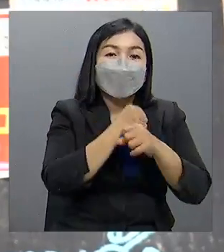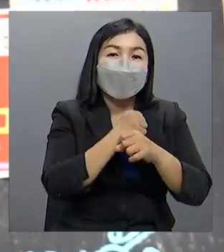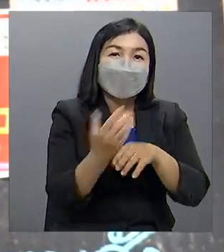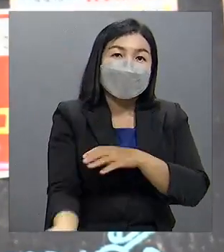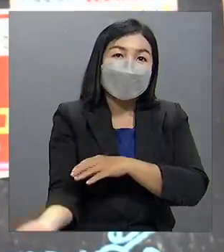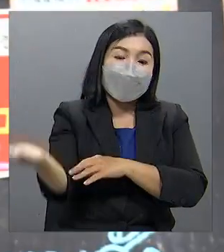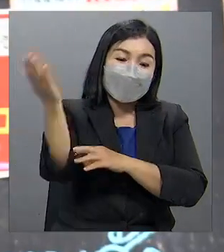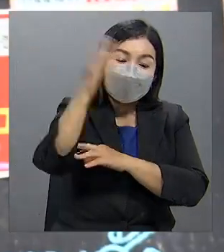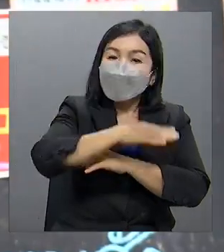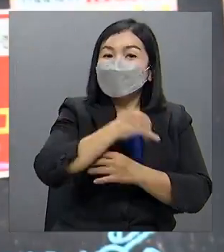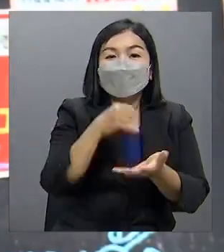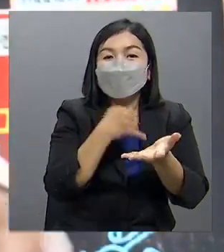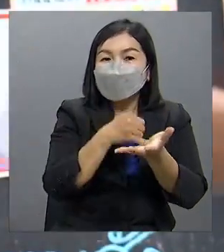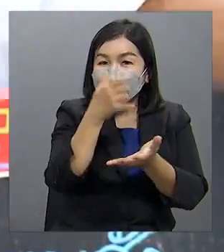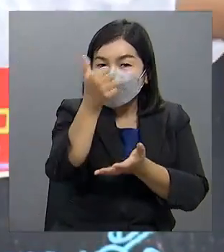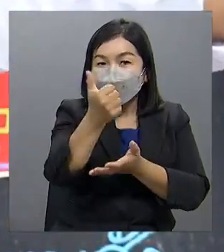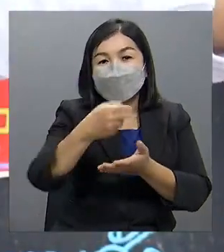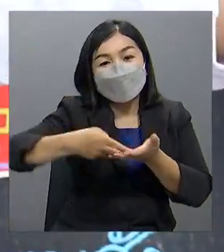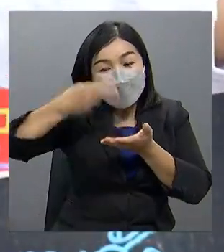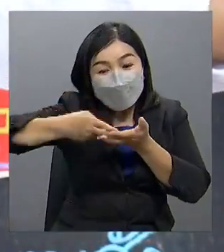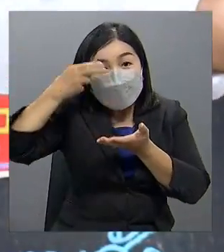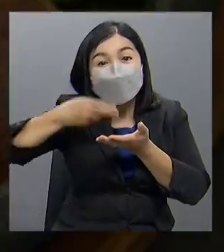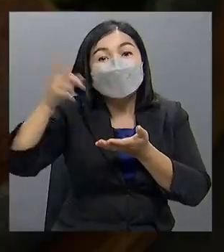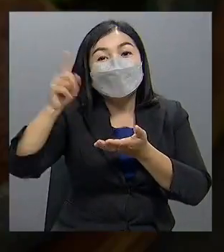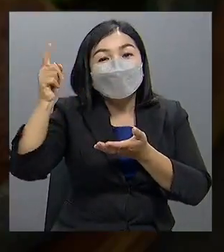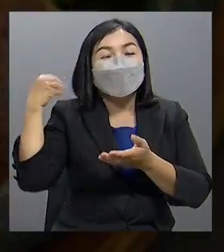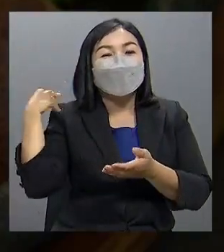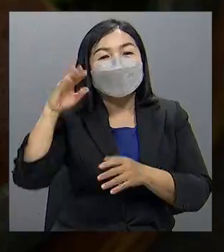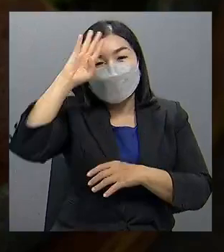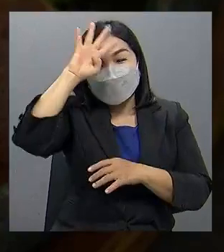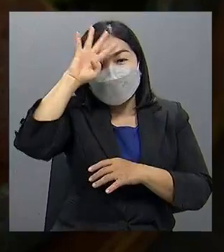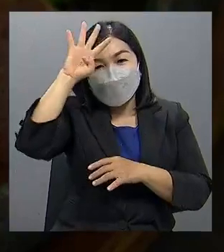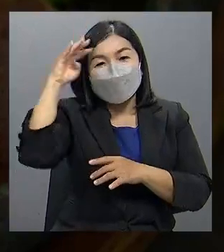อาครับขายก๋วยเตี๋ยวอยู่ข้างกรมที่ดินพระขนงครับผม